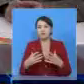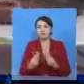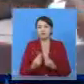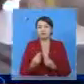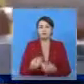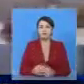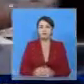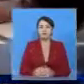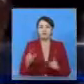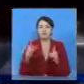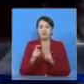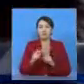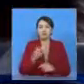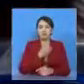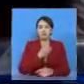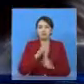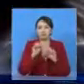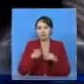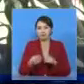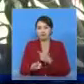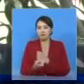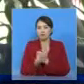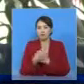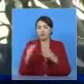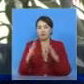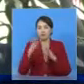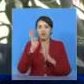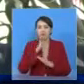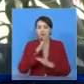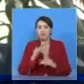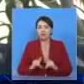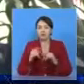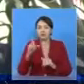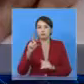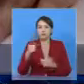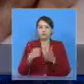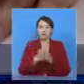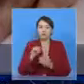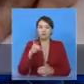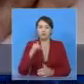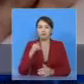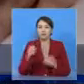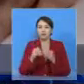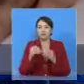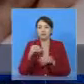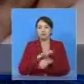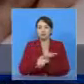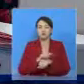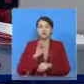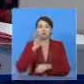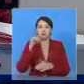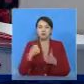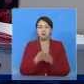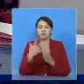слоев населения. К слову, желающие могут посетить центр «Анага Тагзым» с понедельника по субботу с 10 часов утра